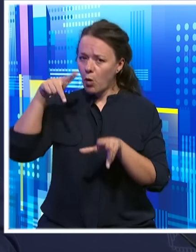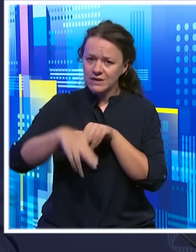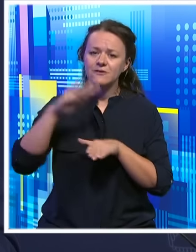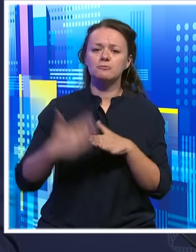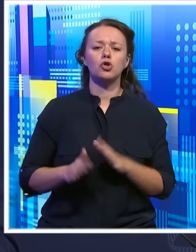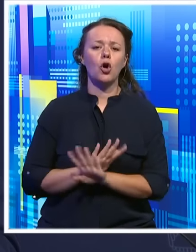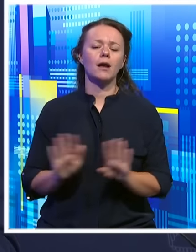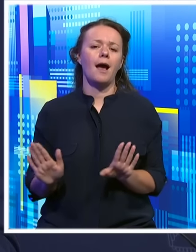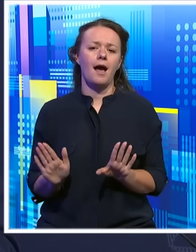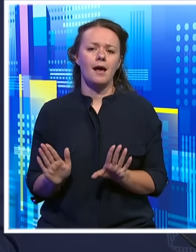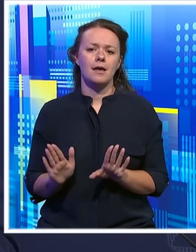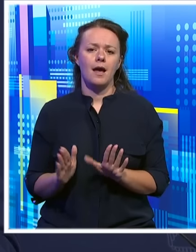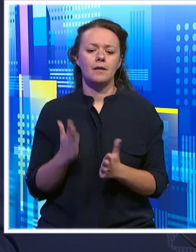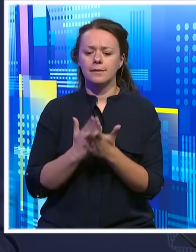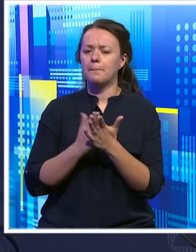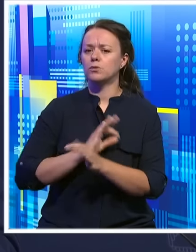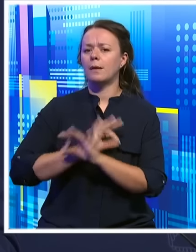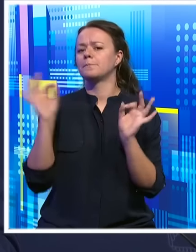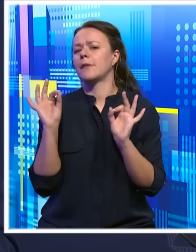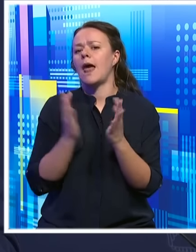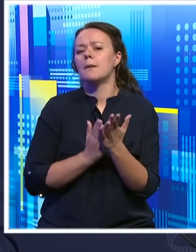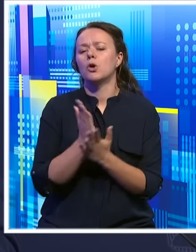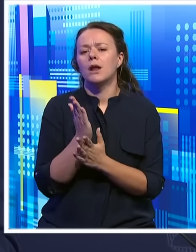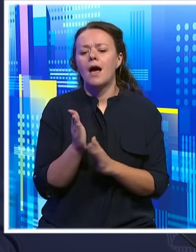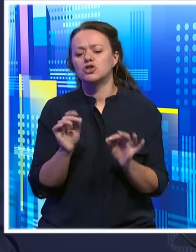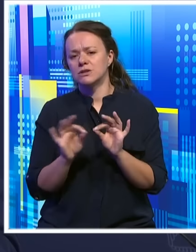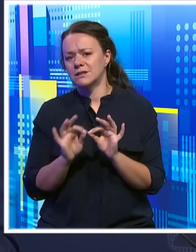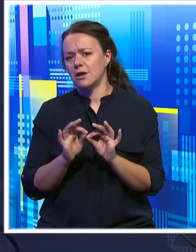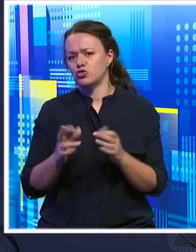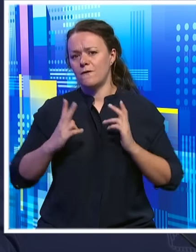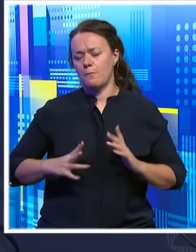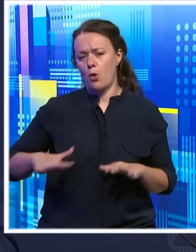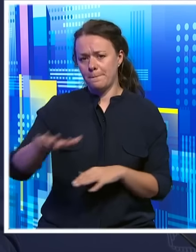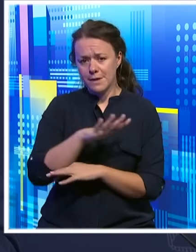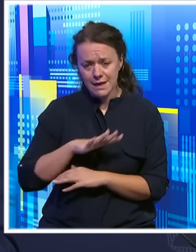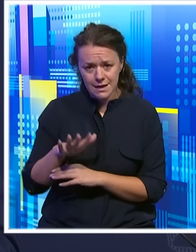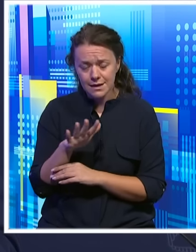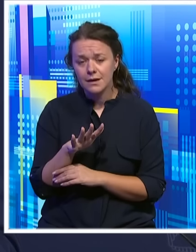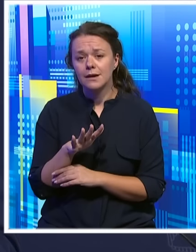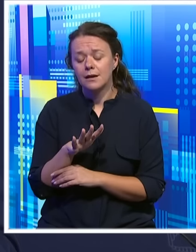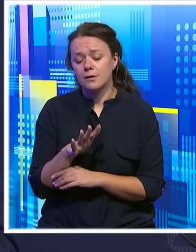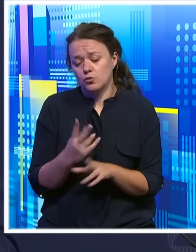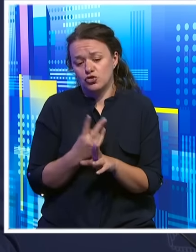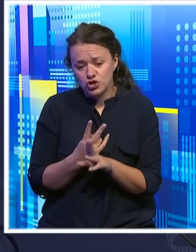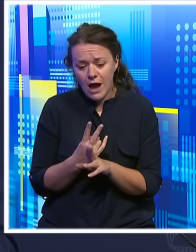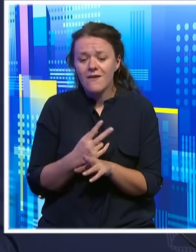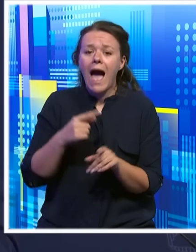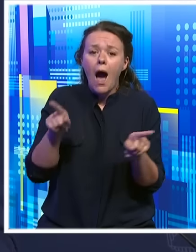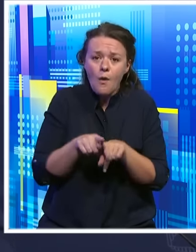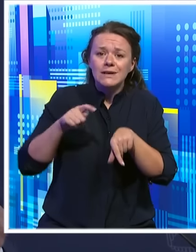na najbolji mogući način, da sačuvamo mir u našoj zemlji, ali i da obezbedimo ekonomski